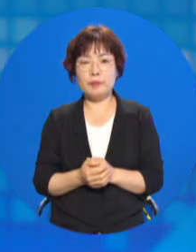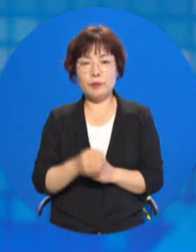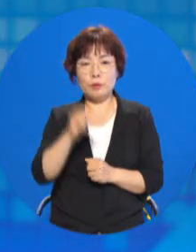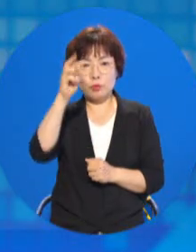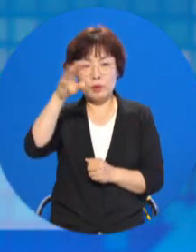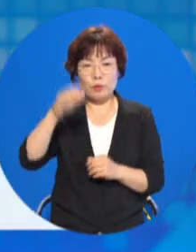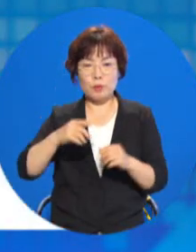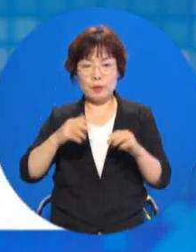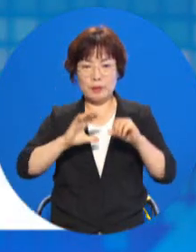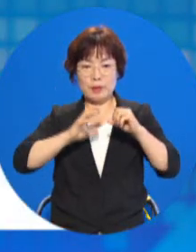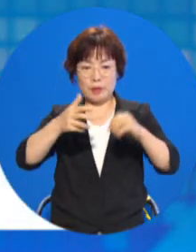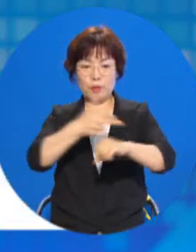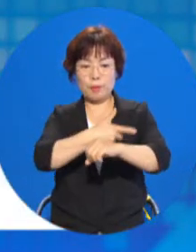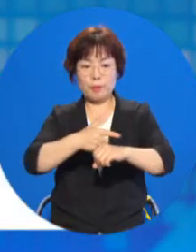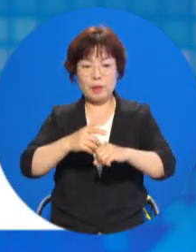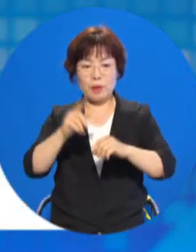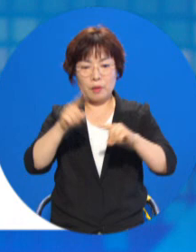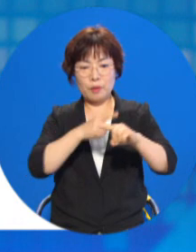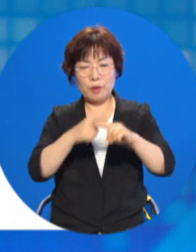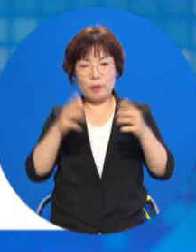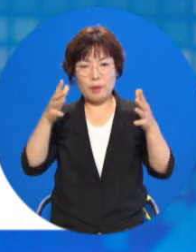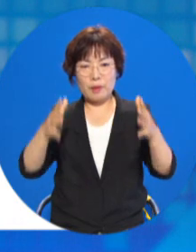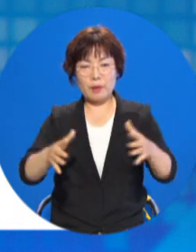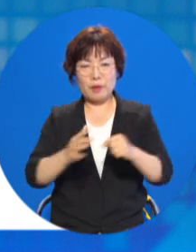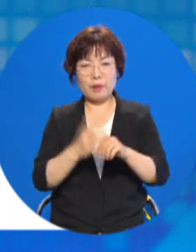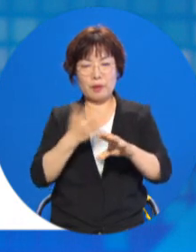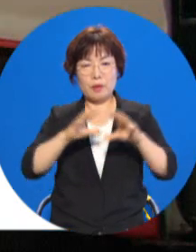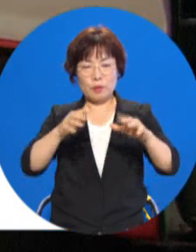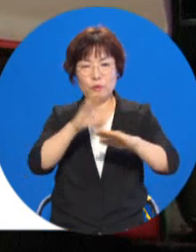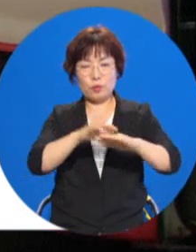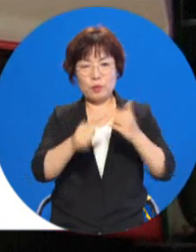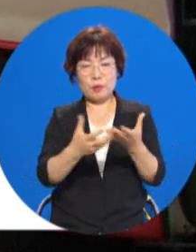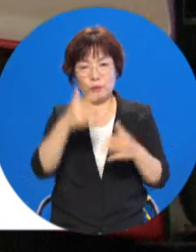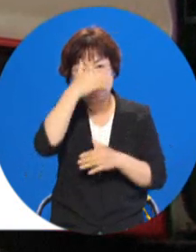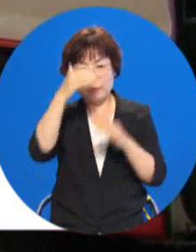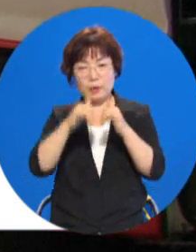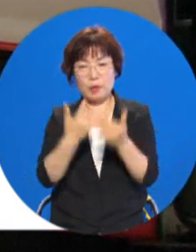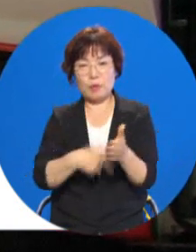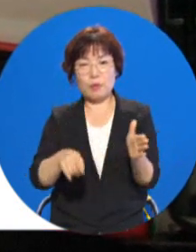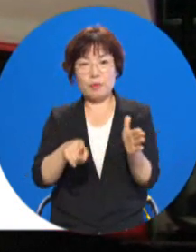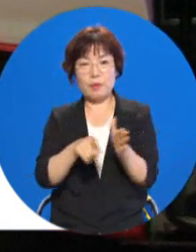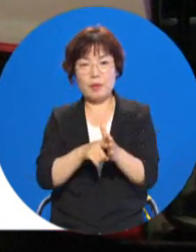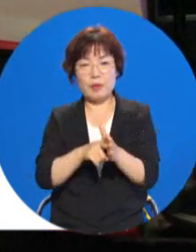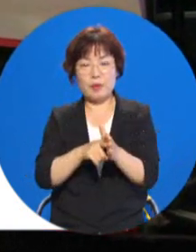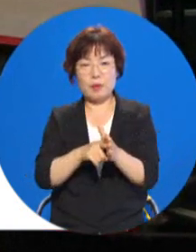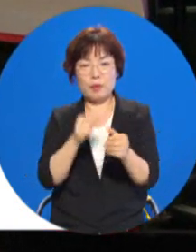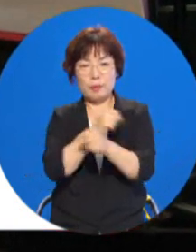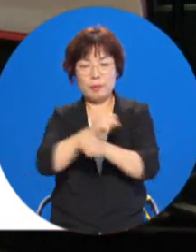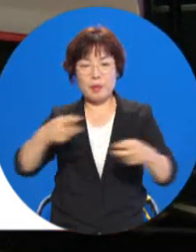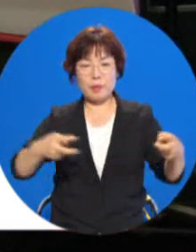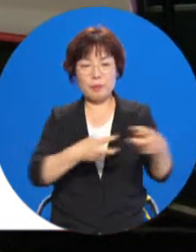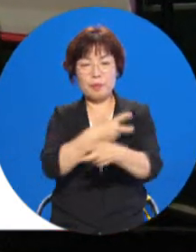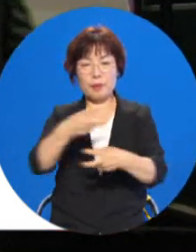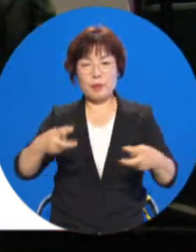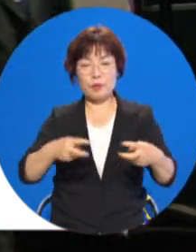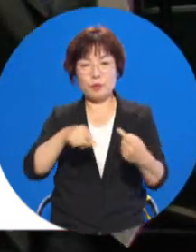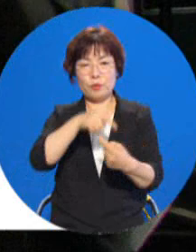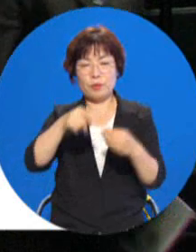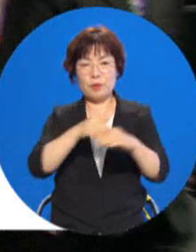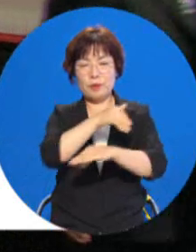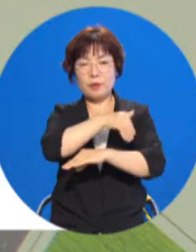광주 세계수영선수권대회 기간 동안 해외 선수단과 관광객들의 편의를 위해 광역순환버스가